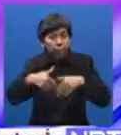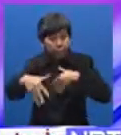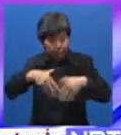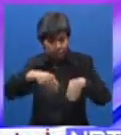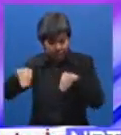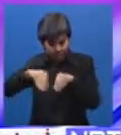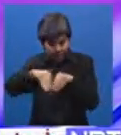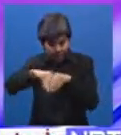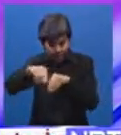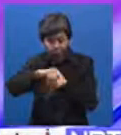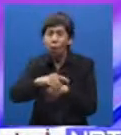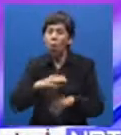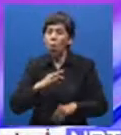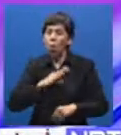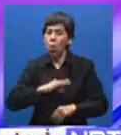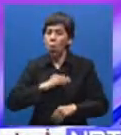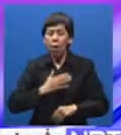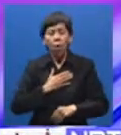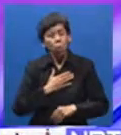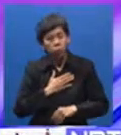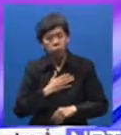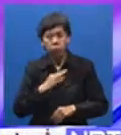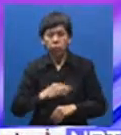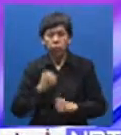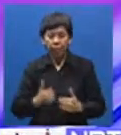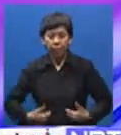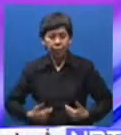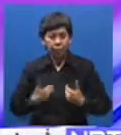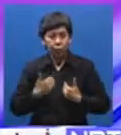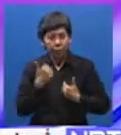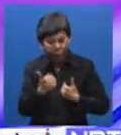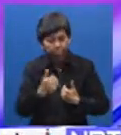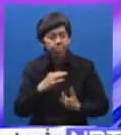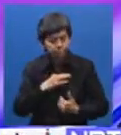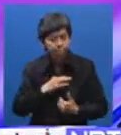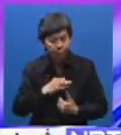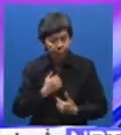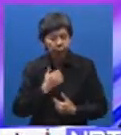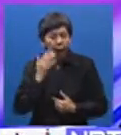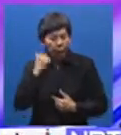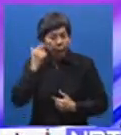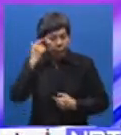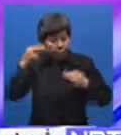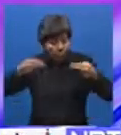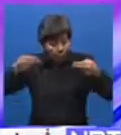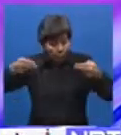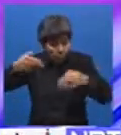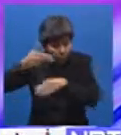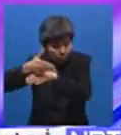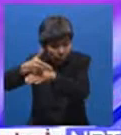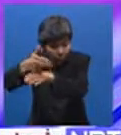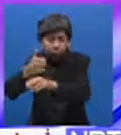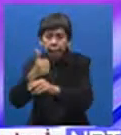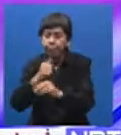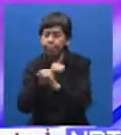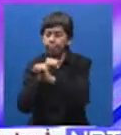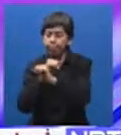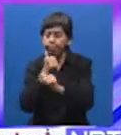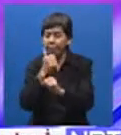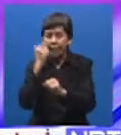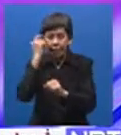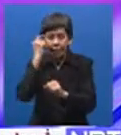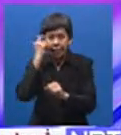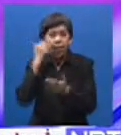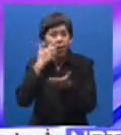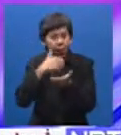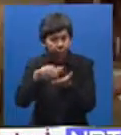ที่อาศัยอยู่ในพื้นที่ดังกล่าวยอมรับนะครับว่ารู้สึกปลอดภัยในชีวิตและทรัพย์สินมากขึ้นแล้วก็มั่นใจว่าจะทำให้ปลอดจากเหตุอาชญากรรมติดตาม